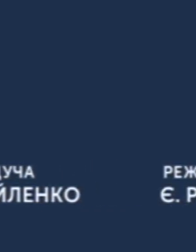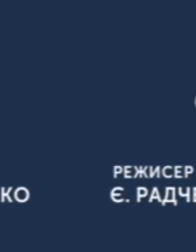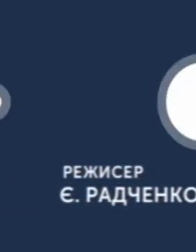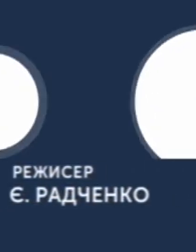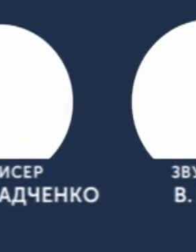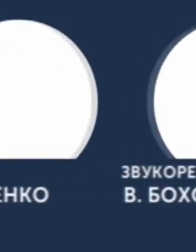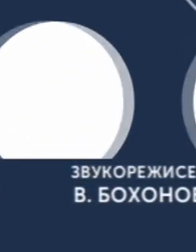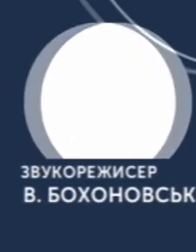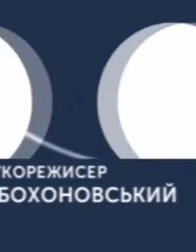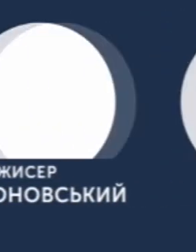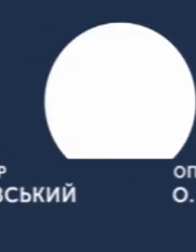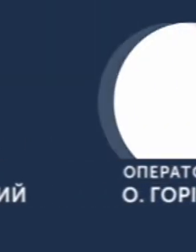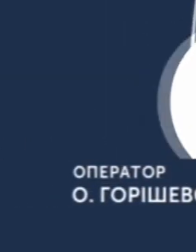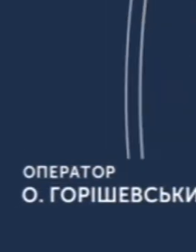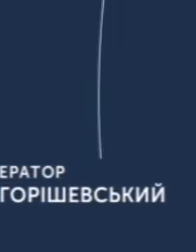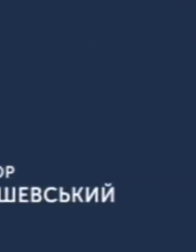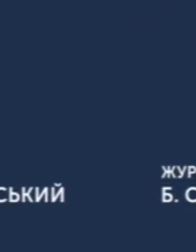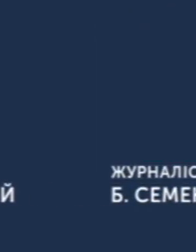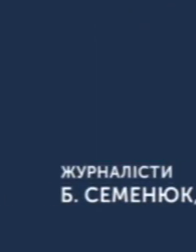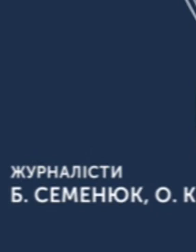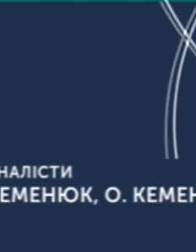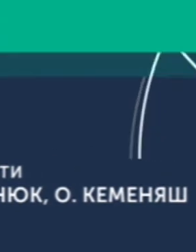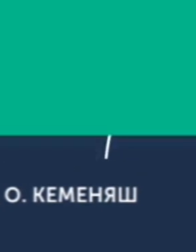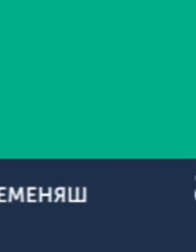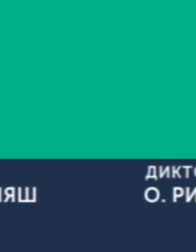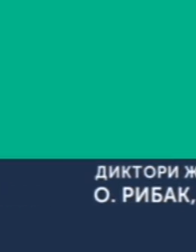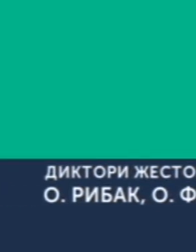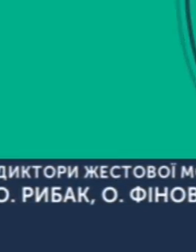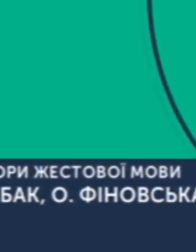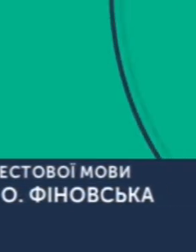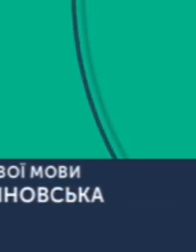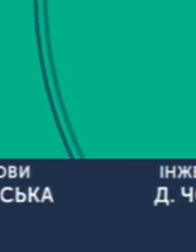Субтитрувальниця Оля Шор